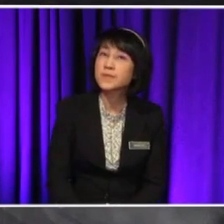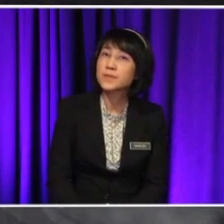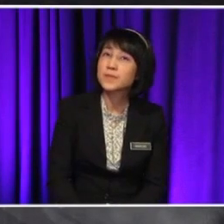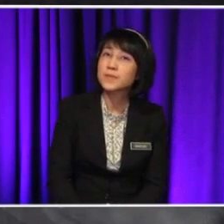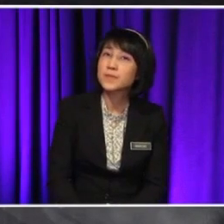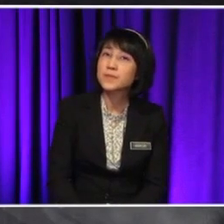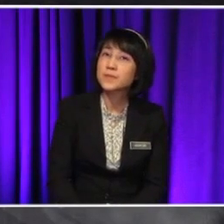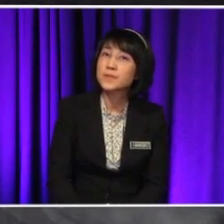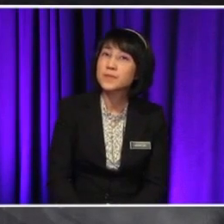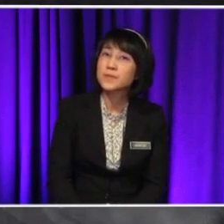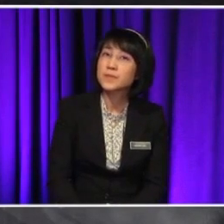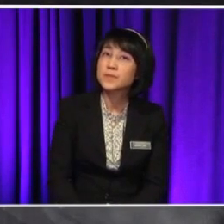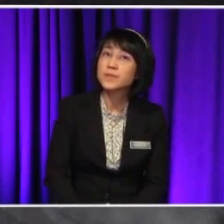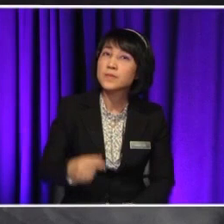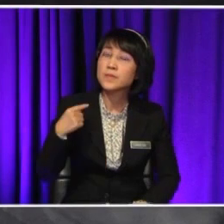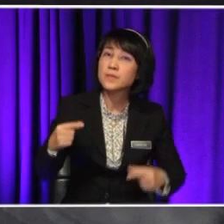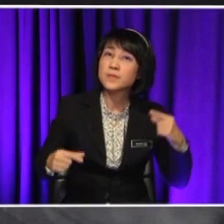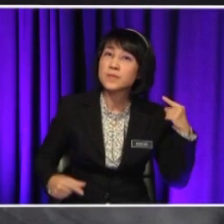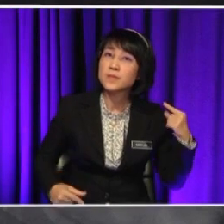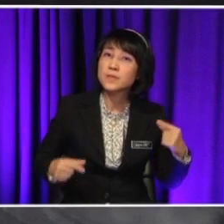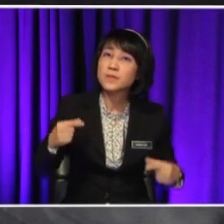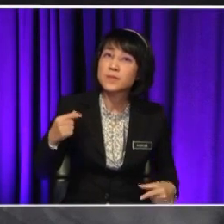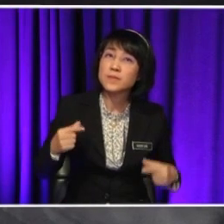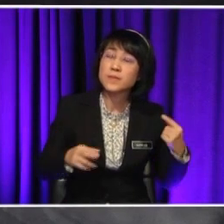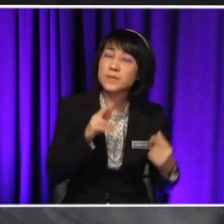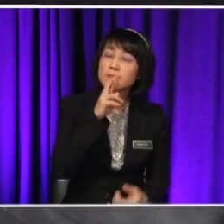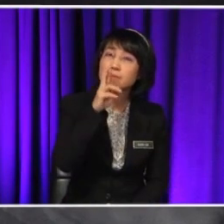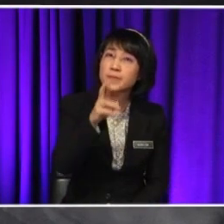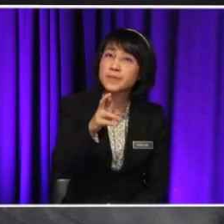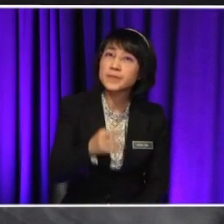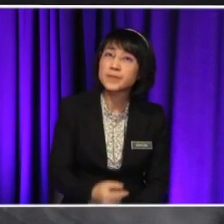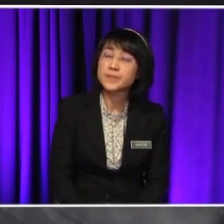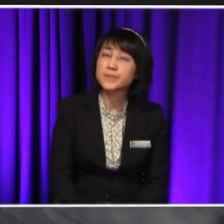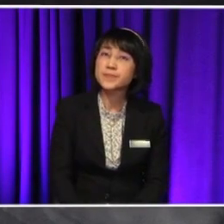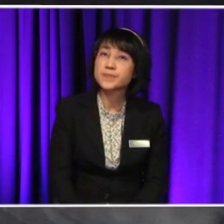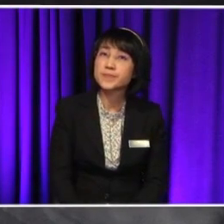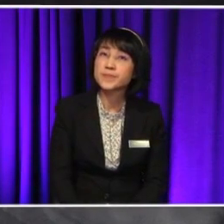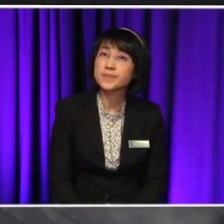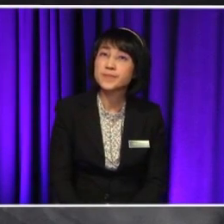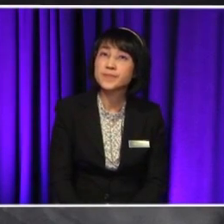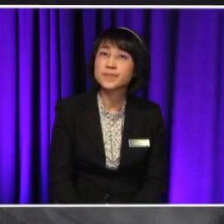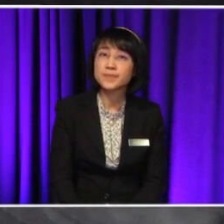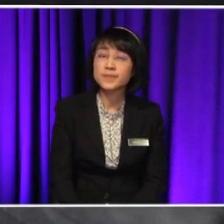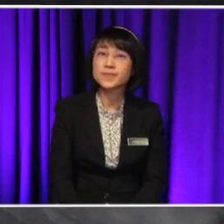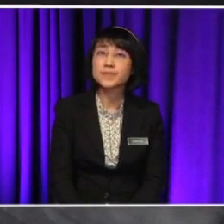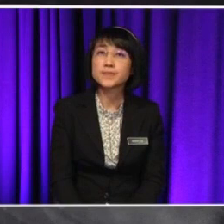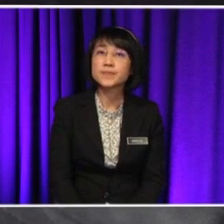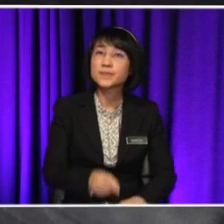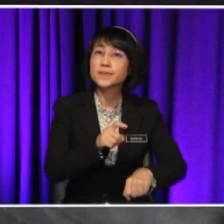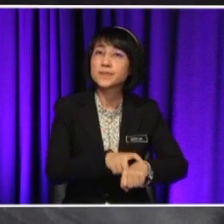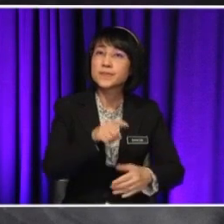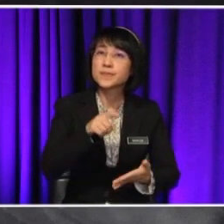lebih kepada gaya realisma. Ingat lagi tak perkataan realisma tadi? Real. Okey. Waktu inilah